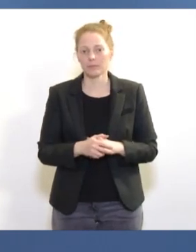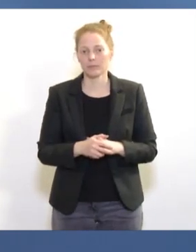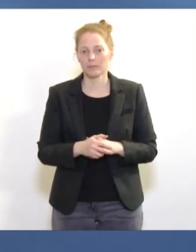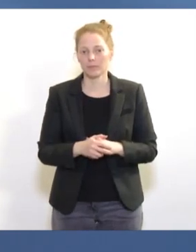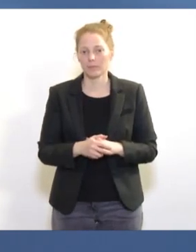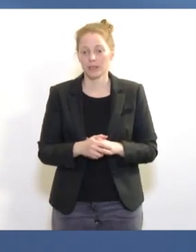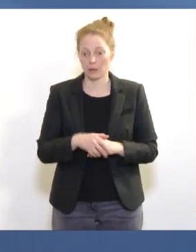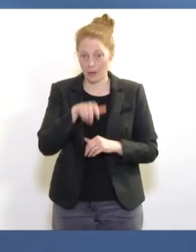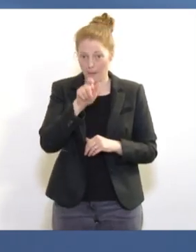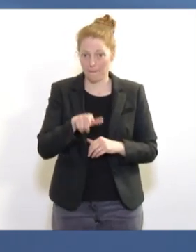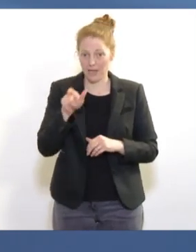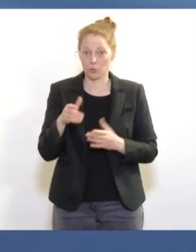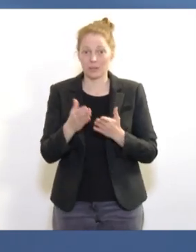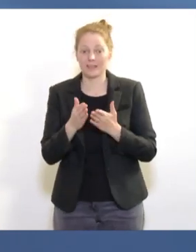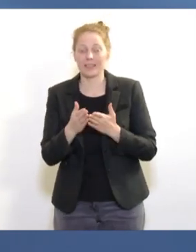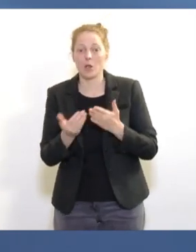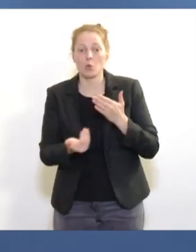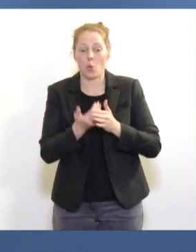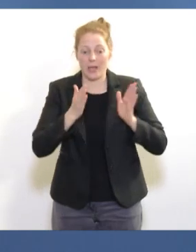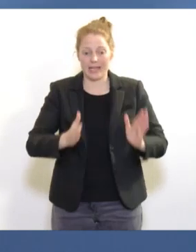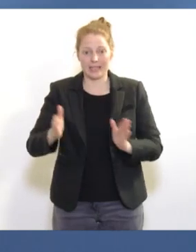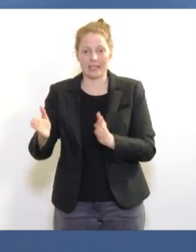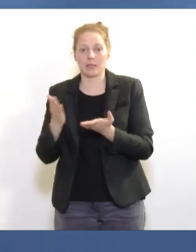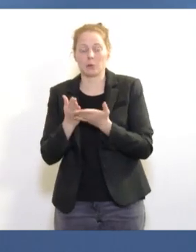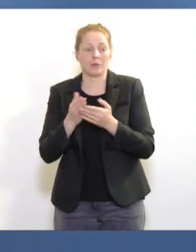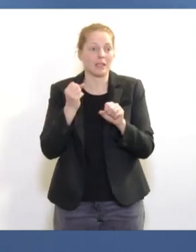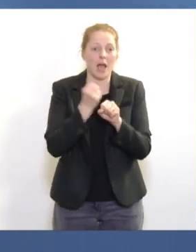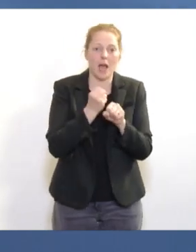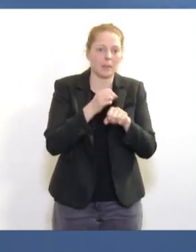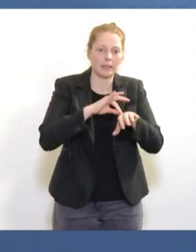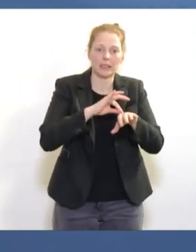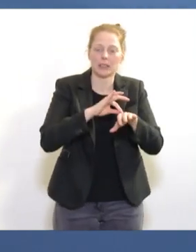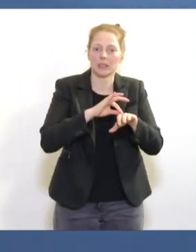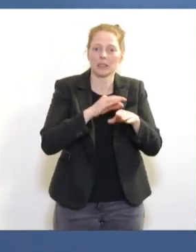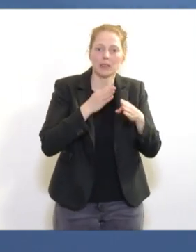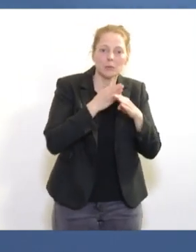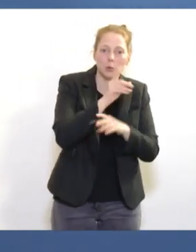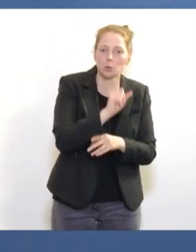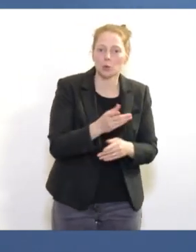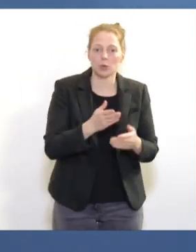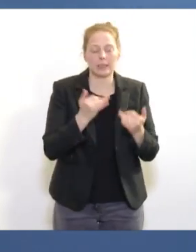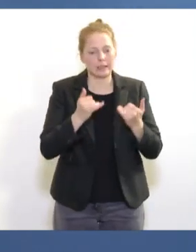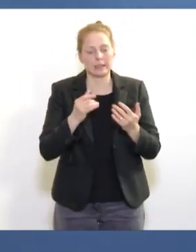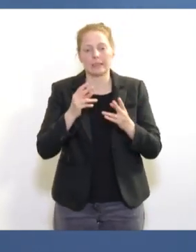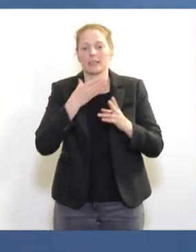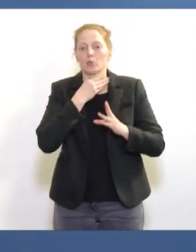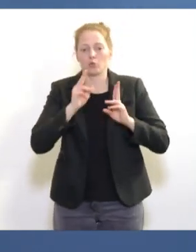einer Reklassementsprozedur sind, für die Visite bei Arbeitsdoktoren und auch nach einer kleinen Lehen, auch um den Dürre von der Teil der Krise